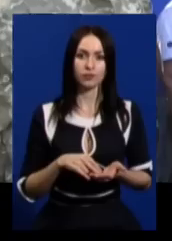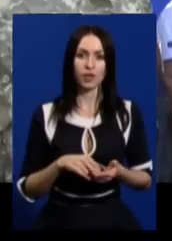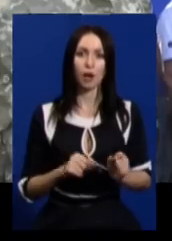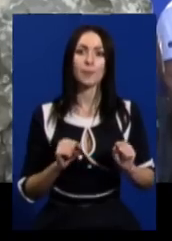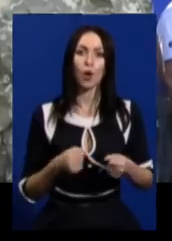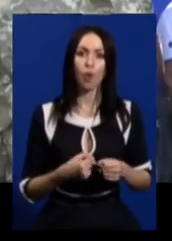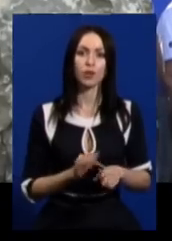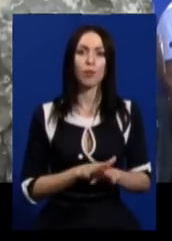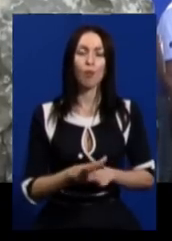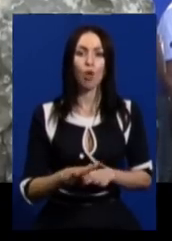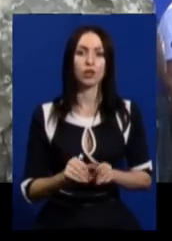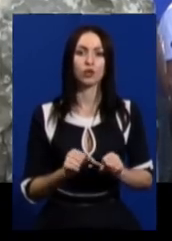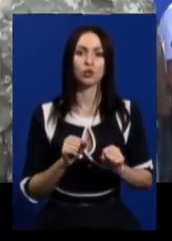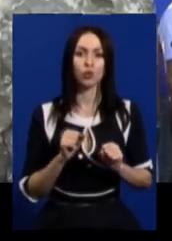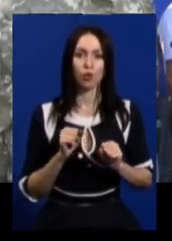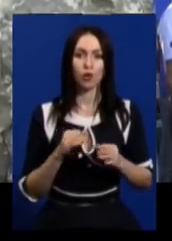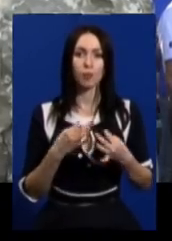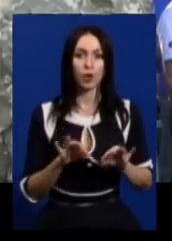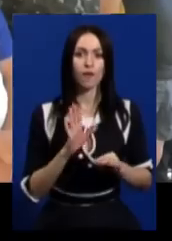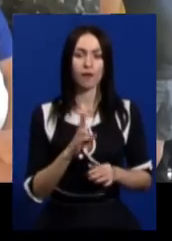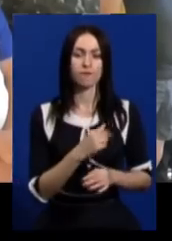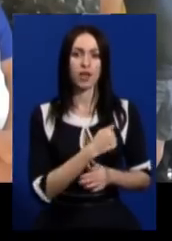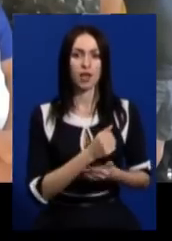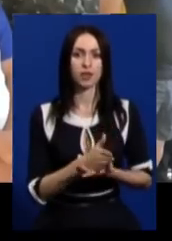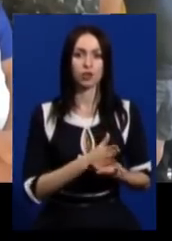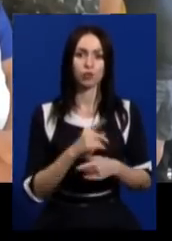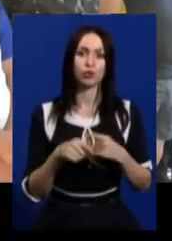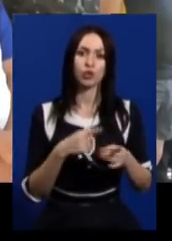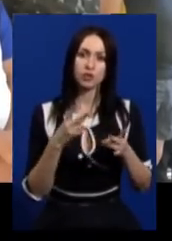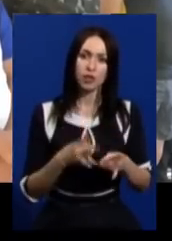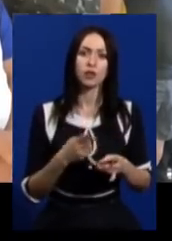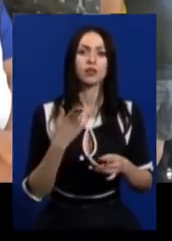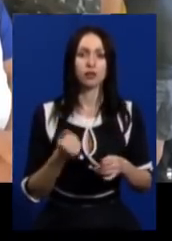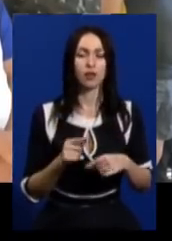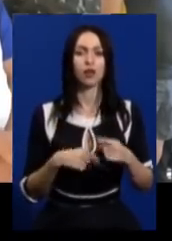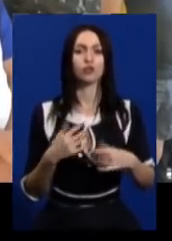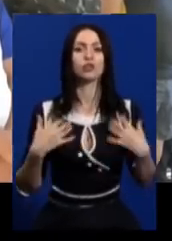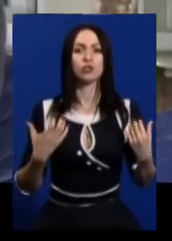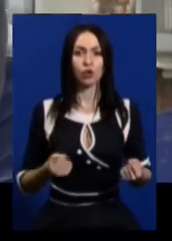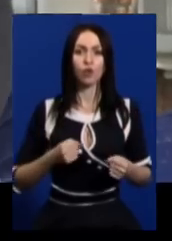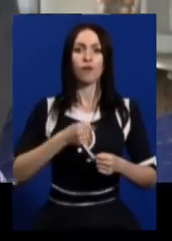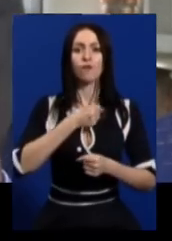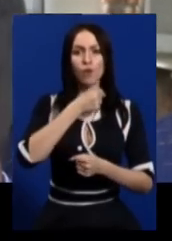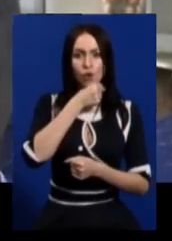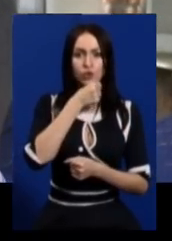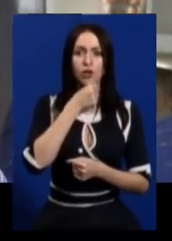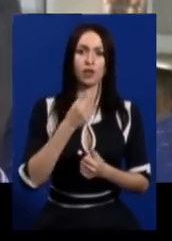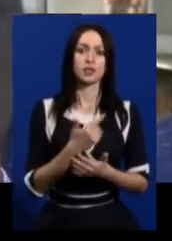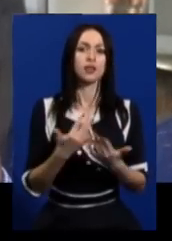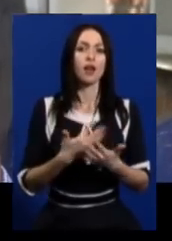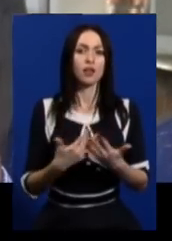пригодними, повністю пригодними к воєнній службі. Через поранення, через вік? Поранення, здоров'я, возраст,